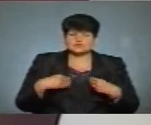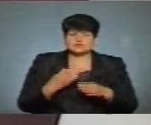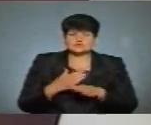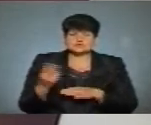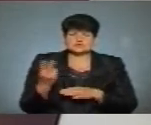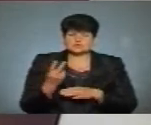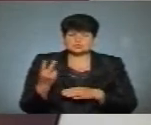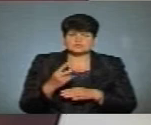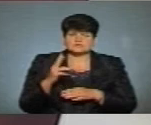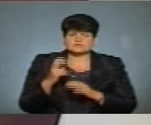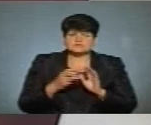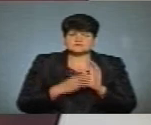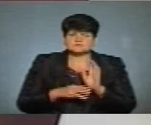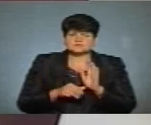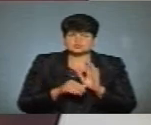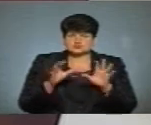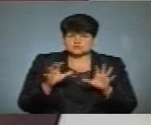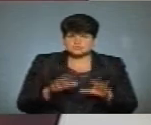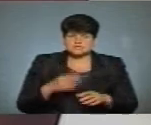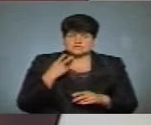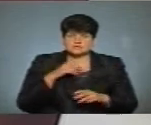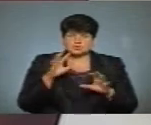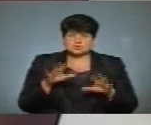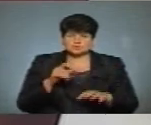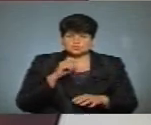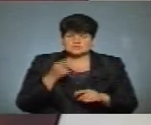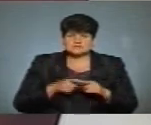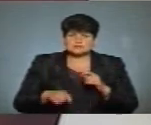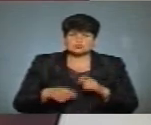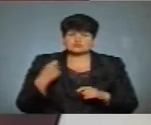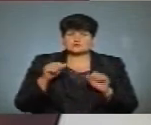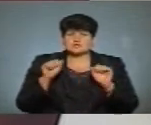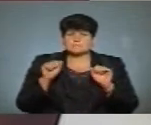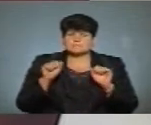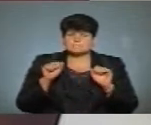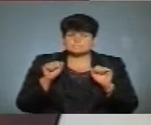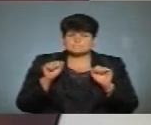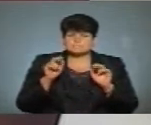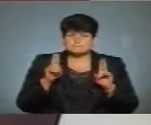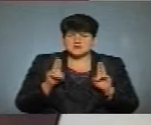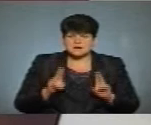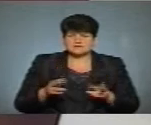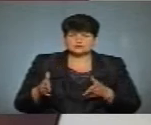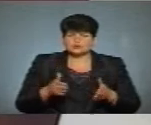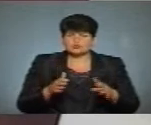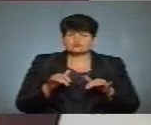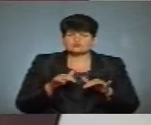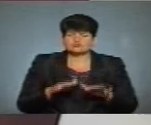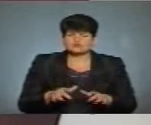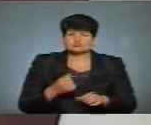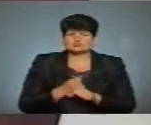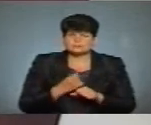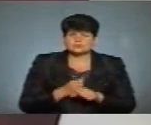частину 2 статті 286 Кримінального кодексу України. Це порушення правил безпеки дорожнього руху, що спричинило тяжкі тілесні